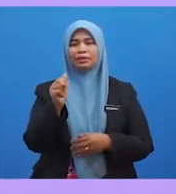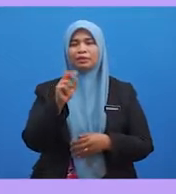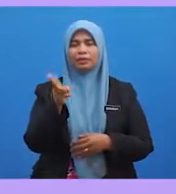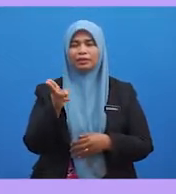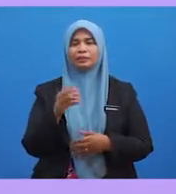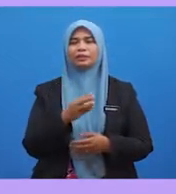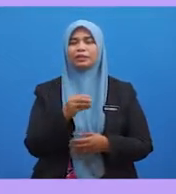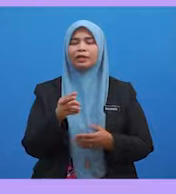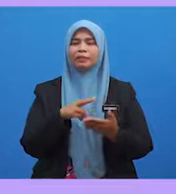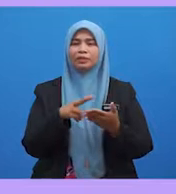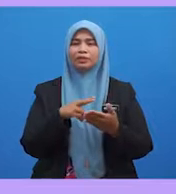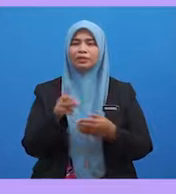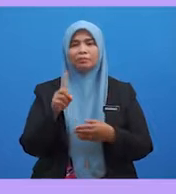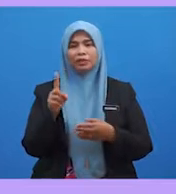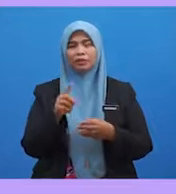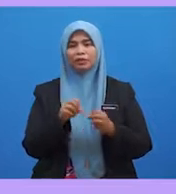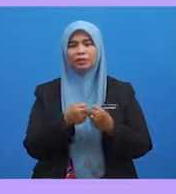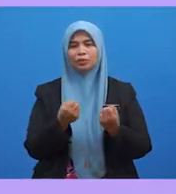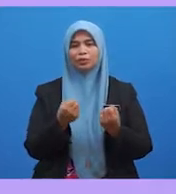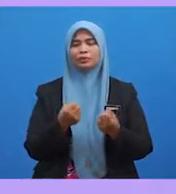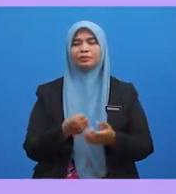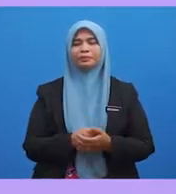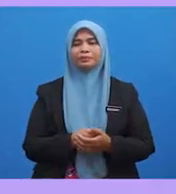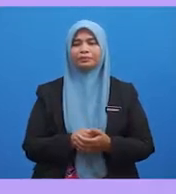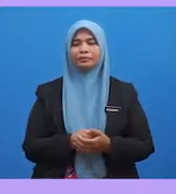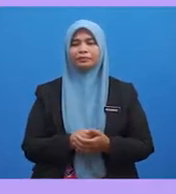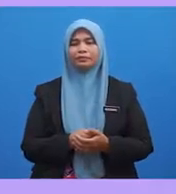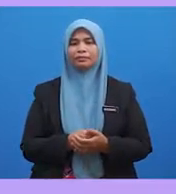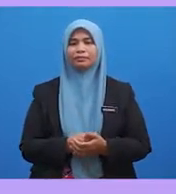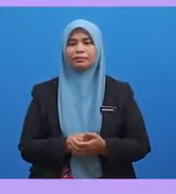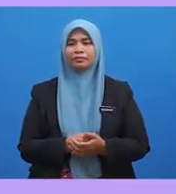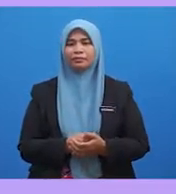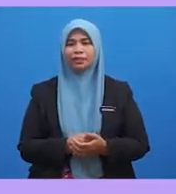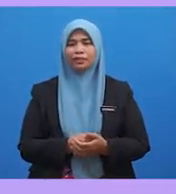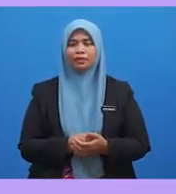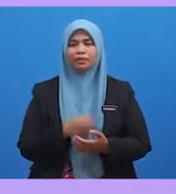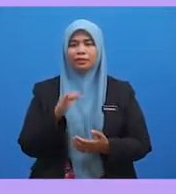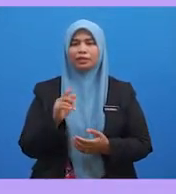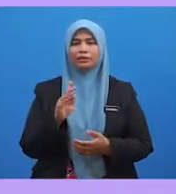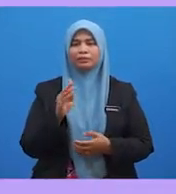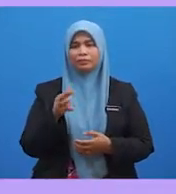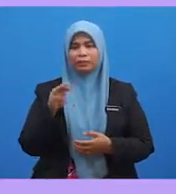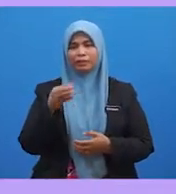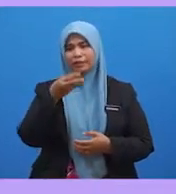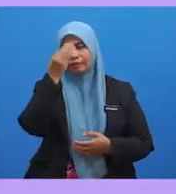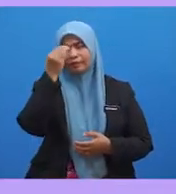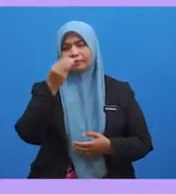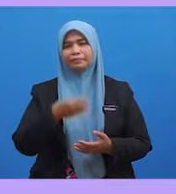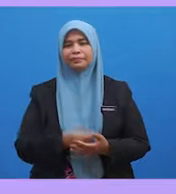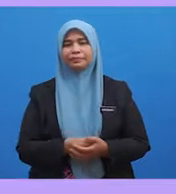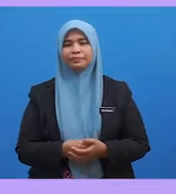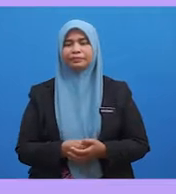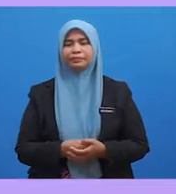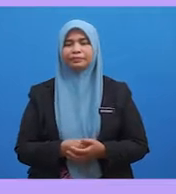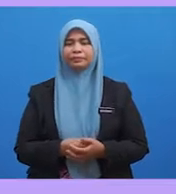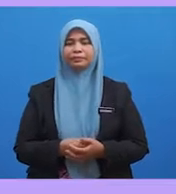surah Al-Fatihah dan dicadangkan untuk membaca surah Al-Ikhlas atau mana-mana surah lain